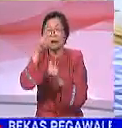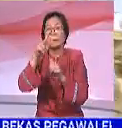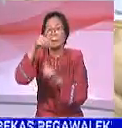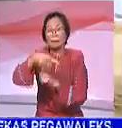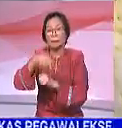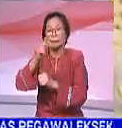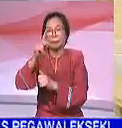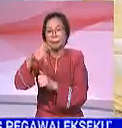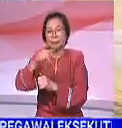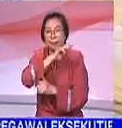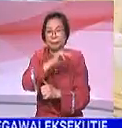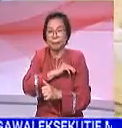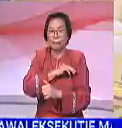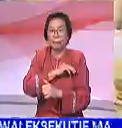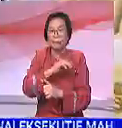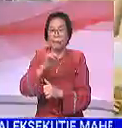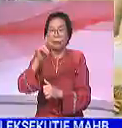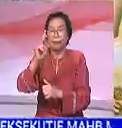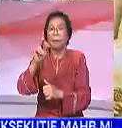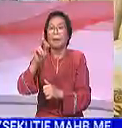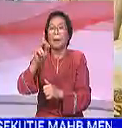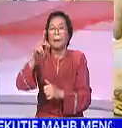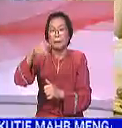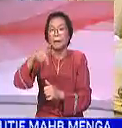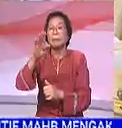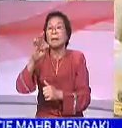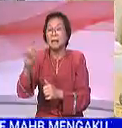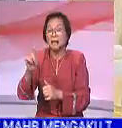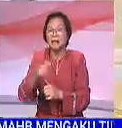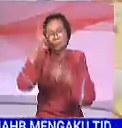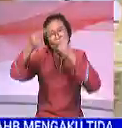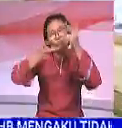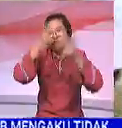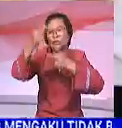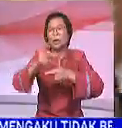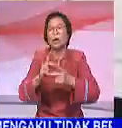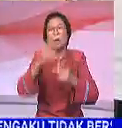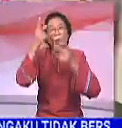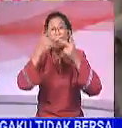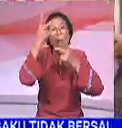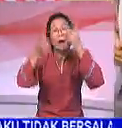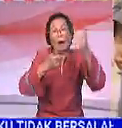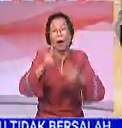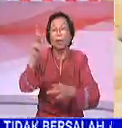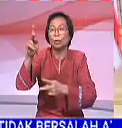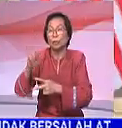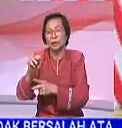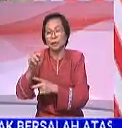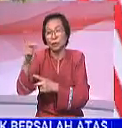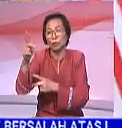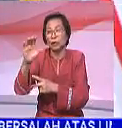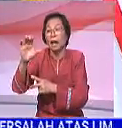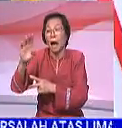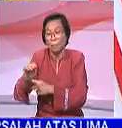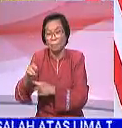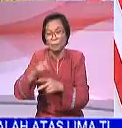Perumahan tato zim keihan turut membuat kunjungan hormat ke atas ketua menteri Datuk patinggi Abang Johor itu